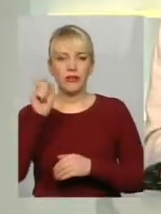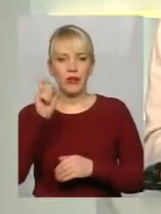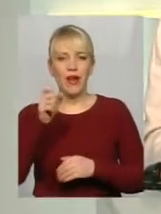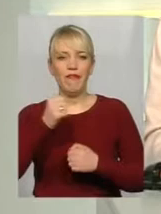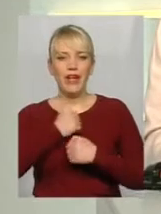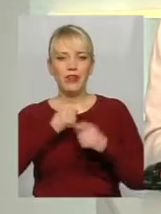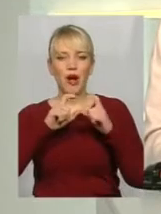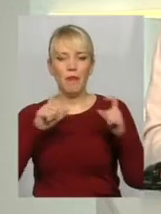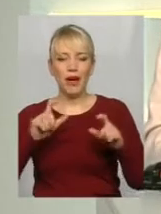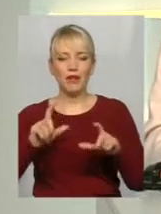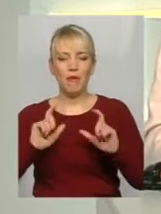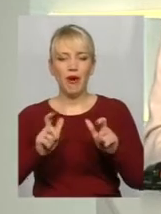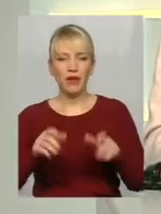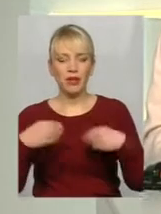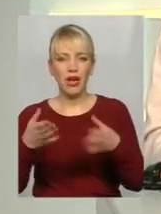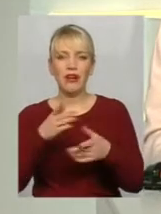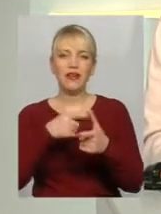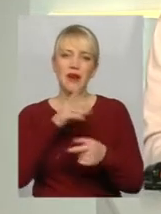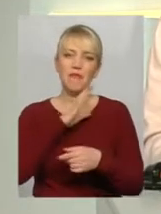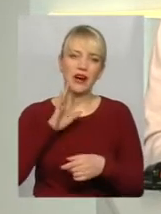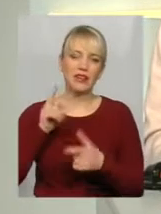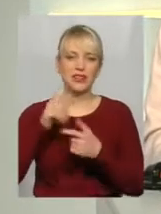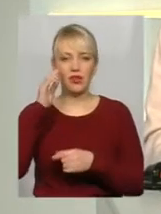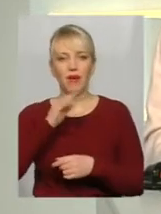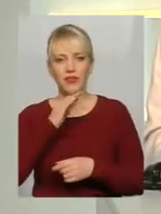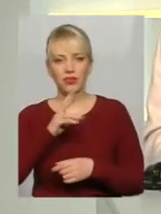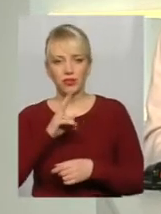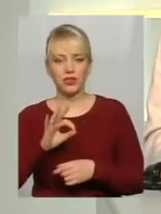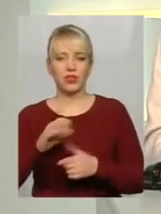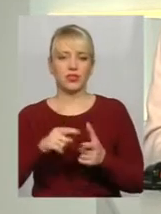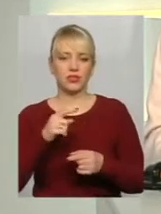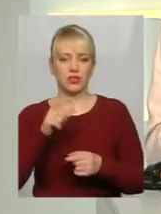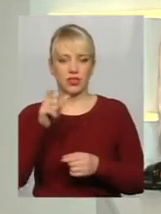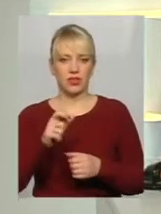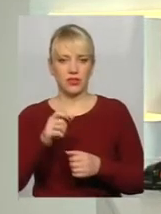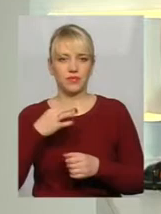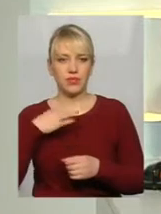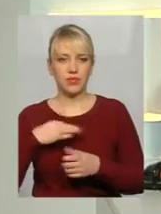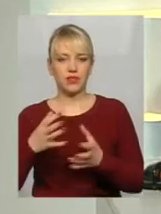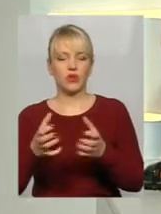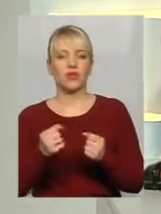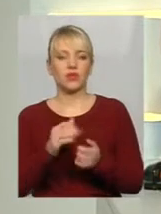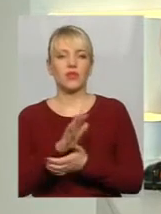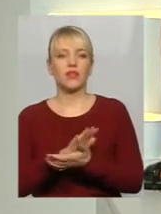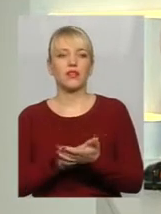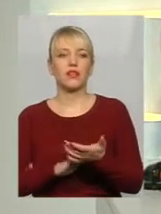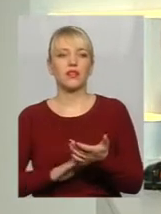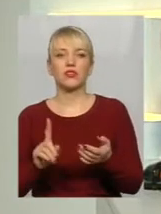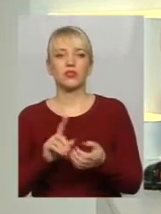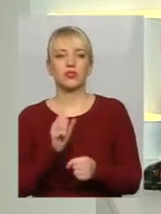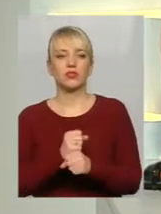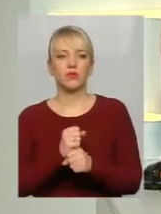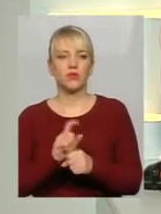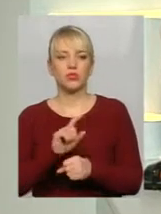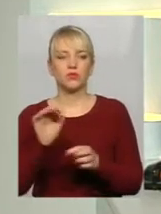військкомата, приносять повістку, там чи мати, чи батько, чи цей призовник, вони її отримують. От які їхні алгоритми дій, щоб нічого